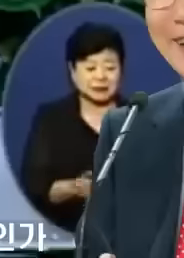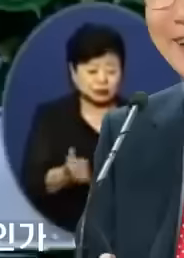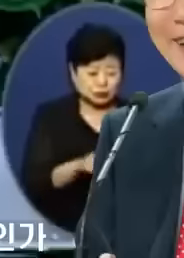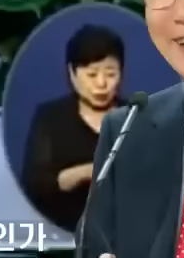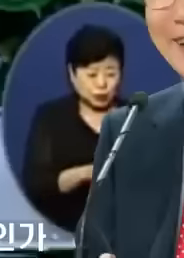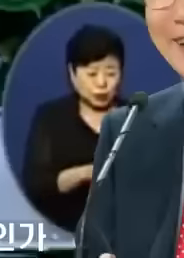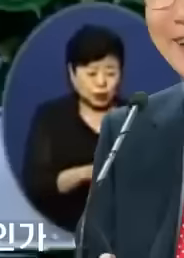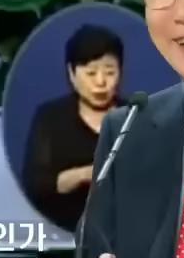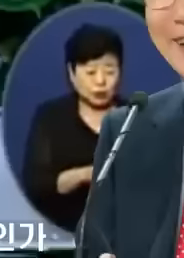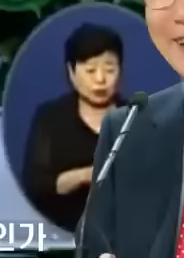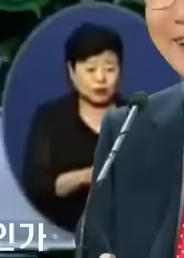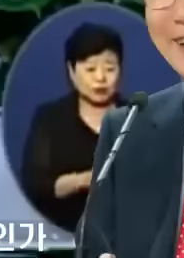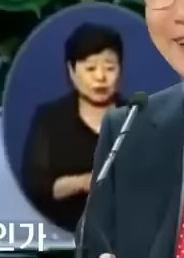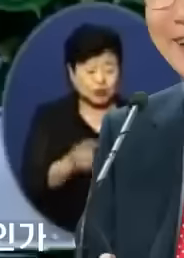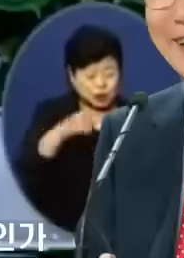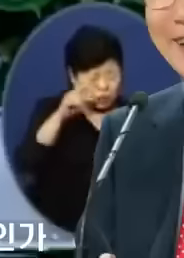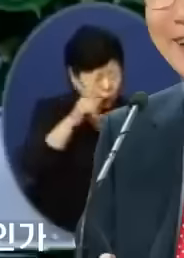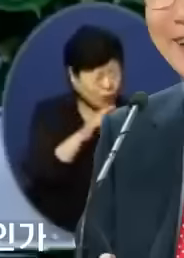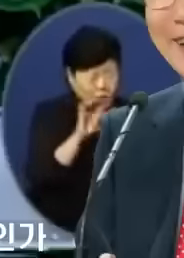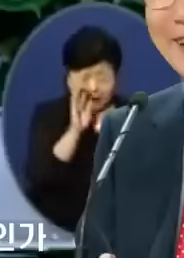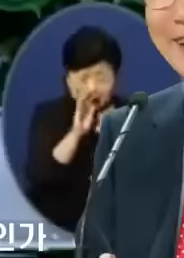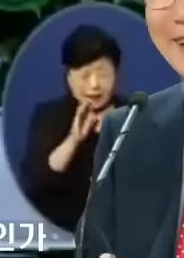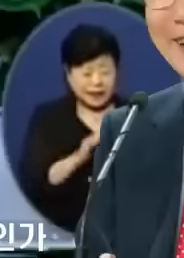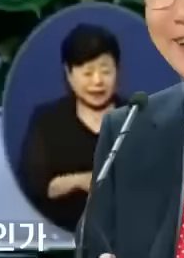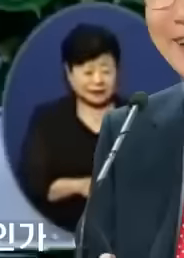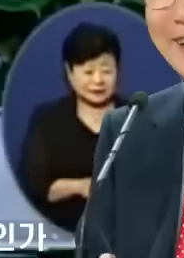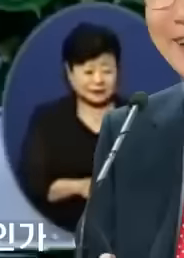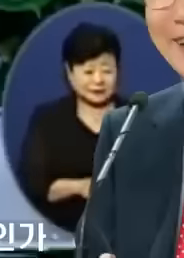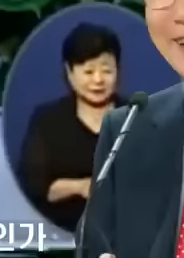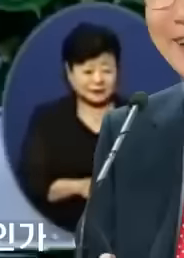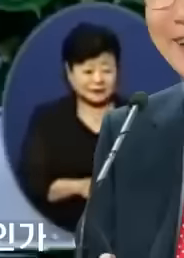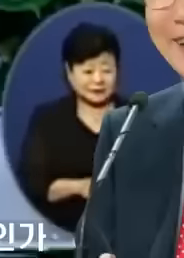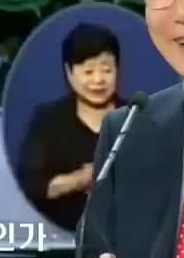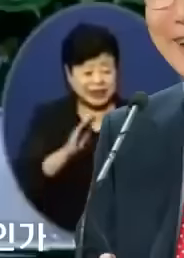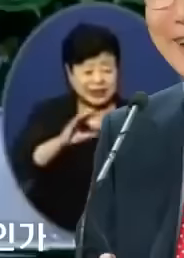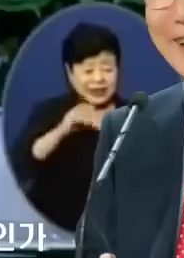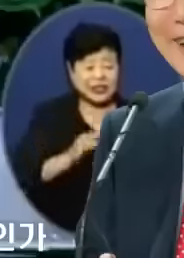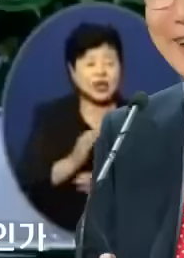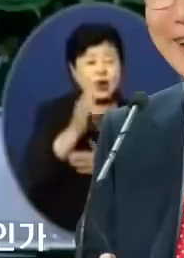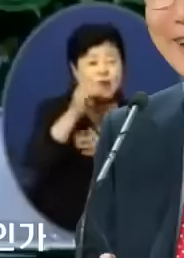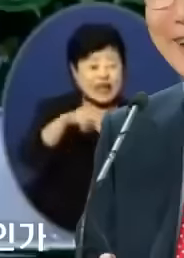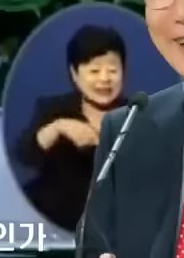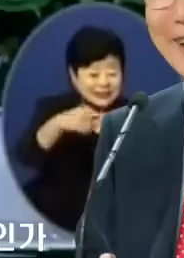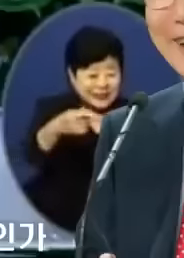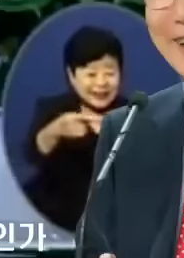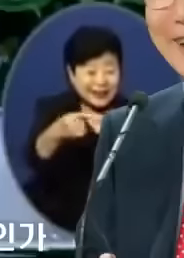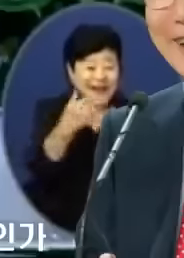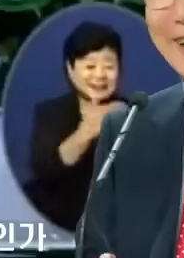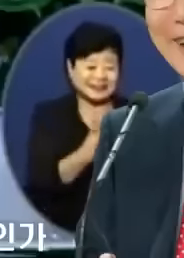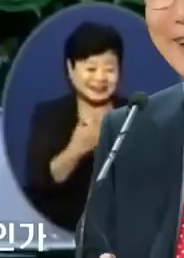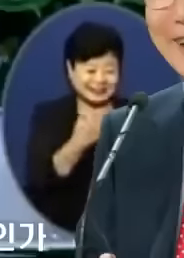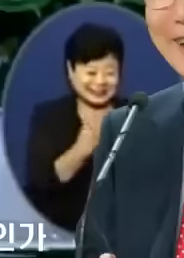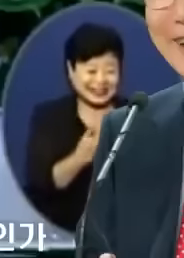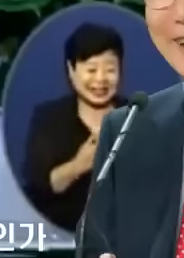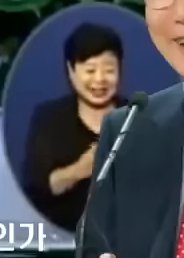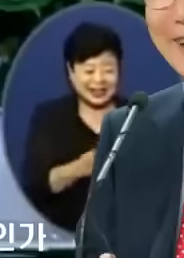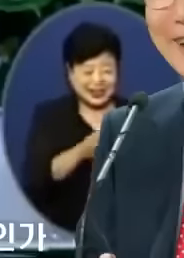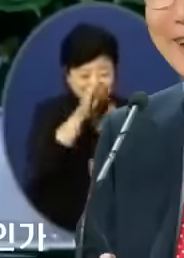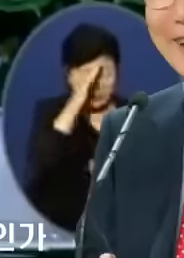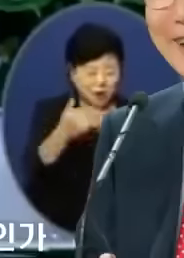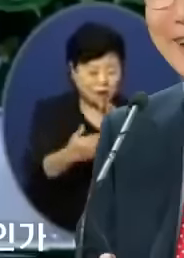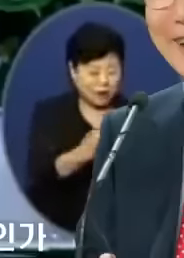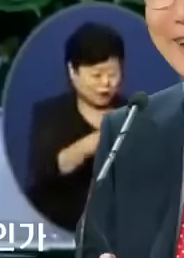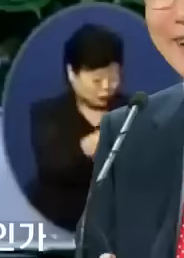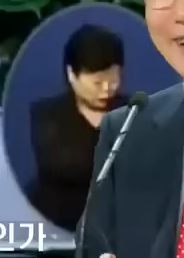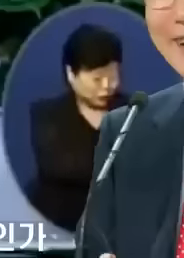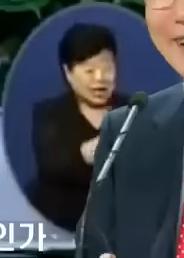죽더라도 지옥에도 안 가고 음부에도 안 간다. 천국의 영광에 들어갈 은혜가 면역이 되어서 들어와